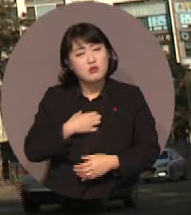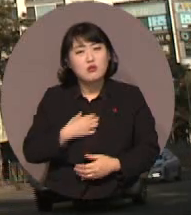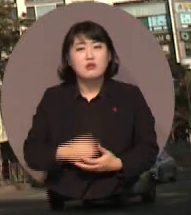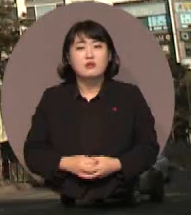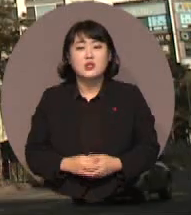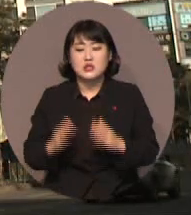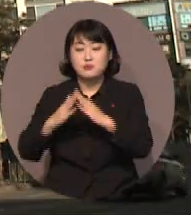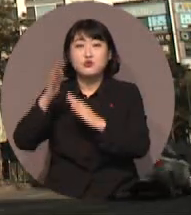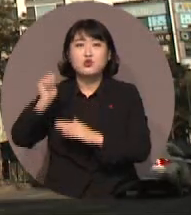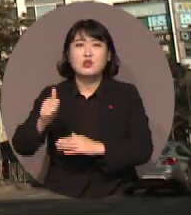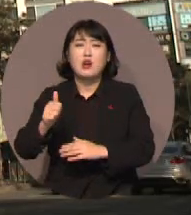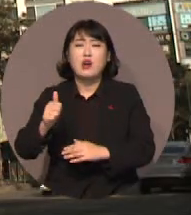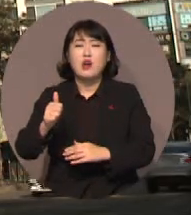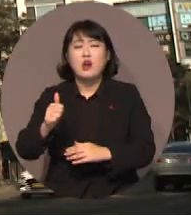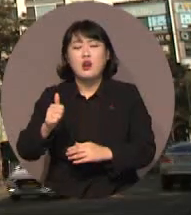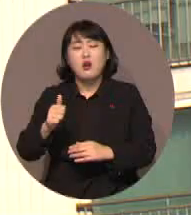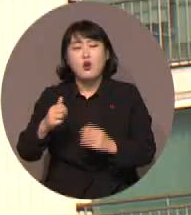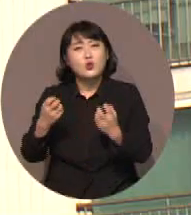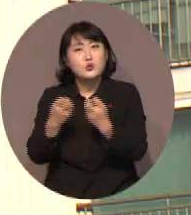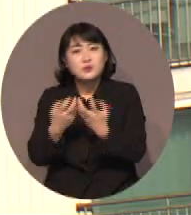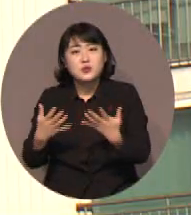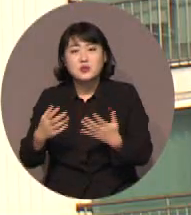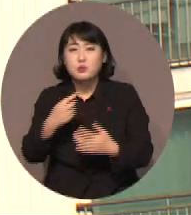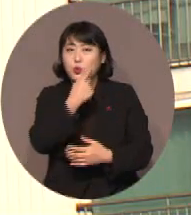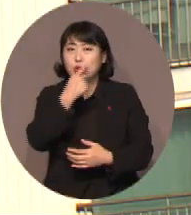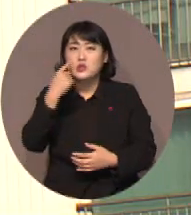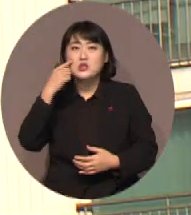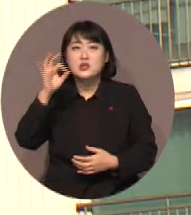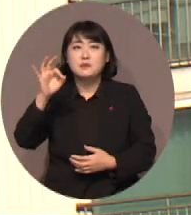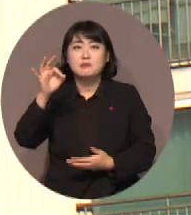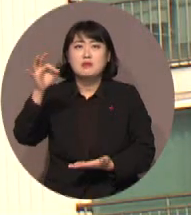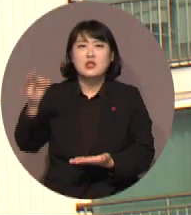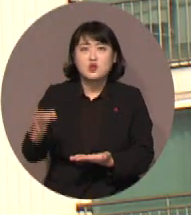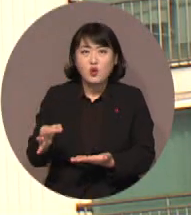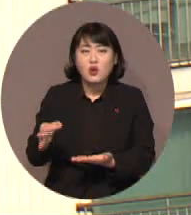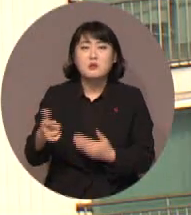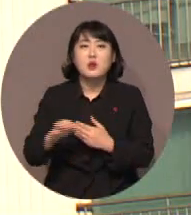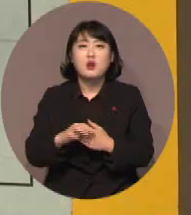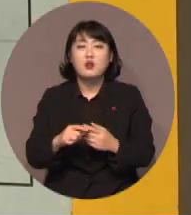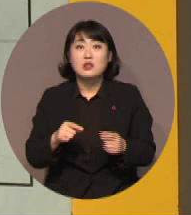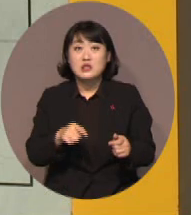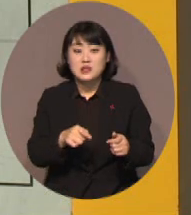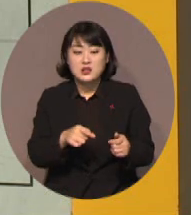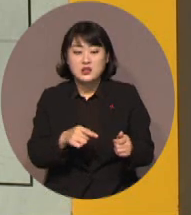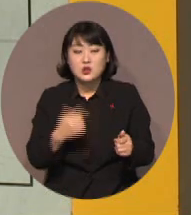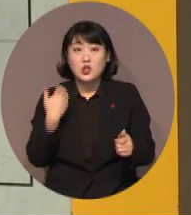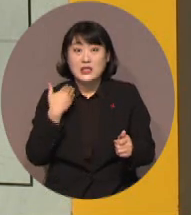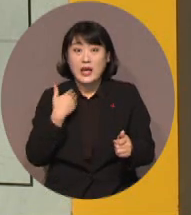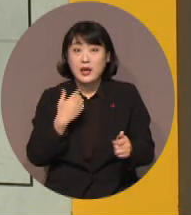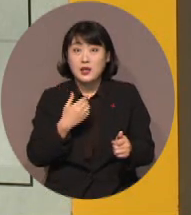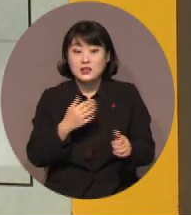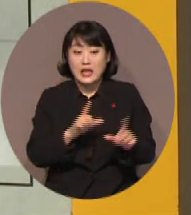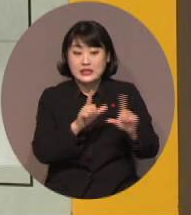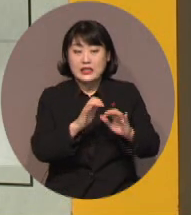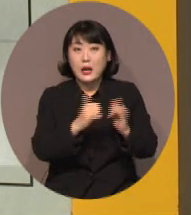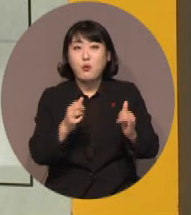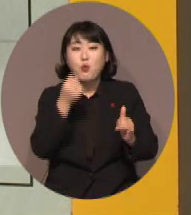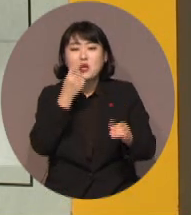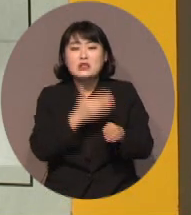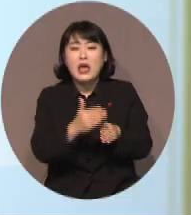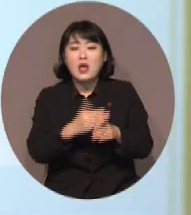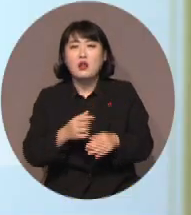집주인들도 울며 겨자 먹기로 보증금을 크게 낮추거나 임차인에게 오히려 월세를 주기도 하고